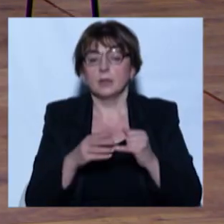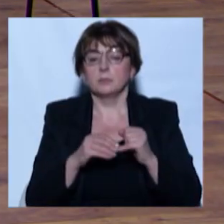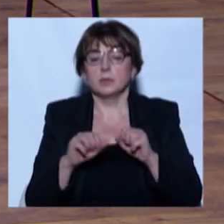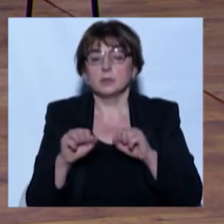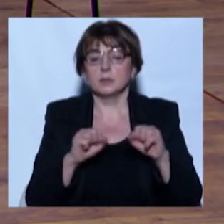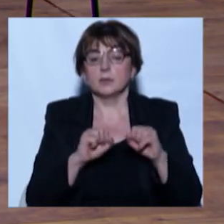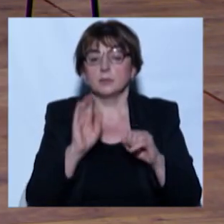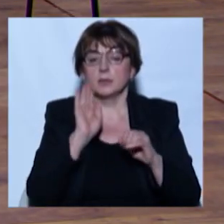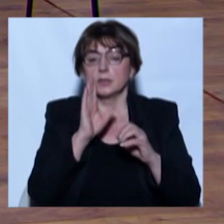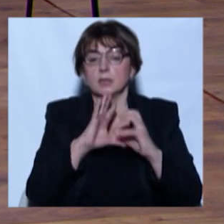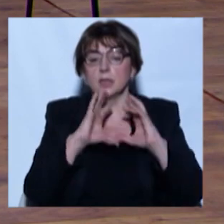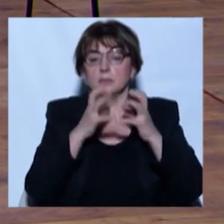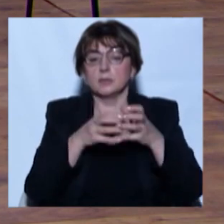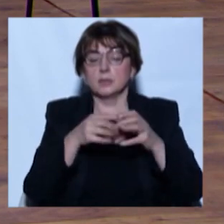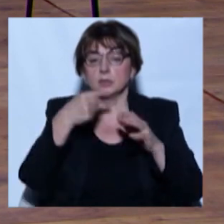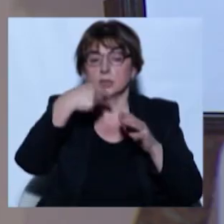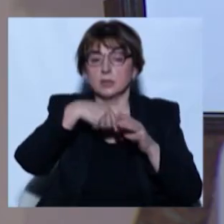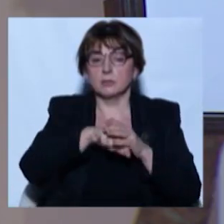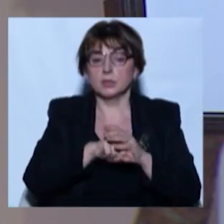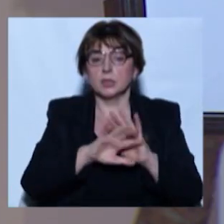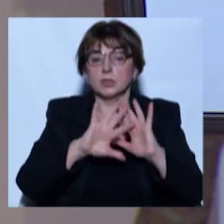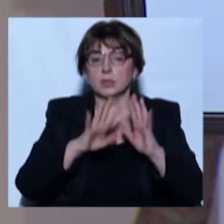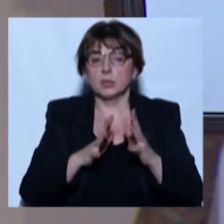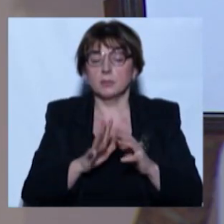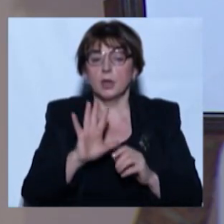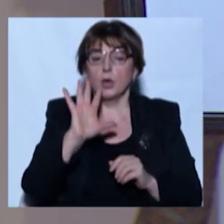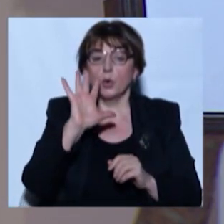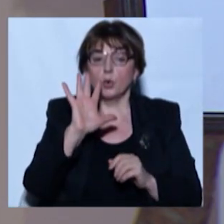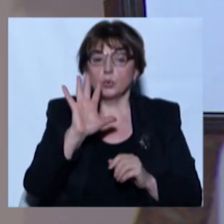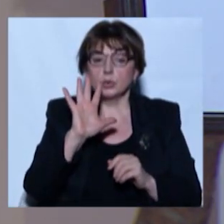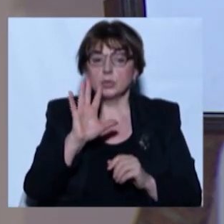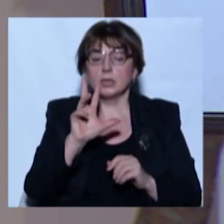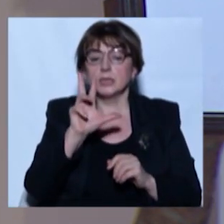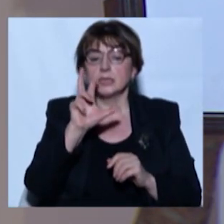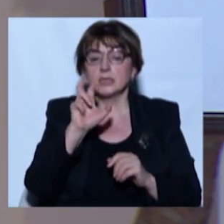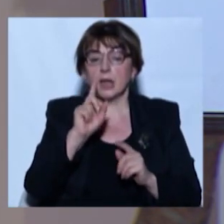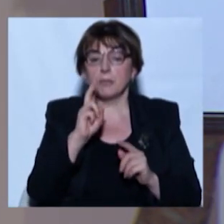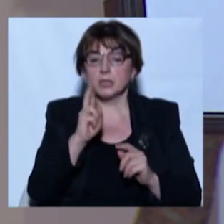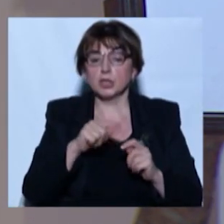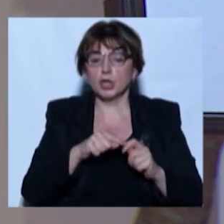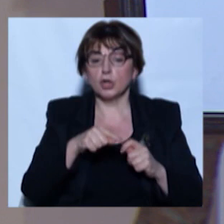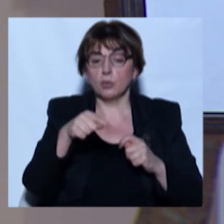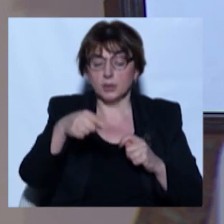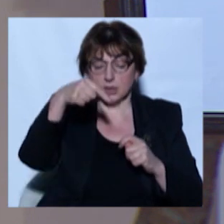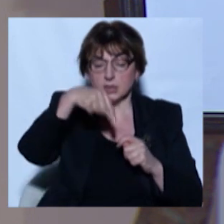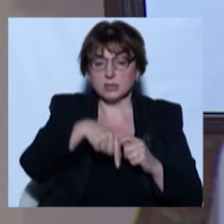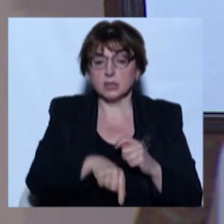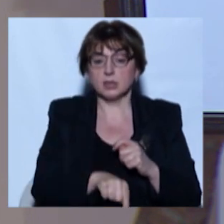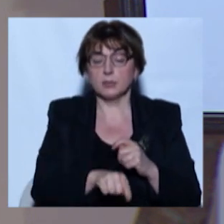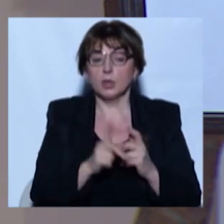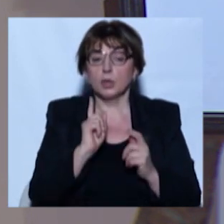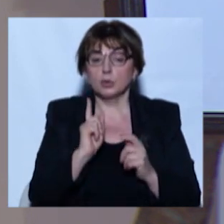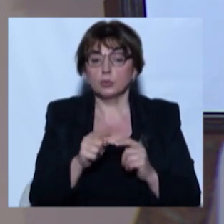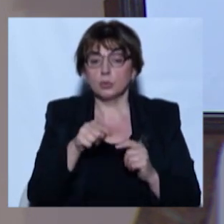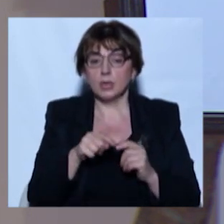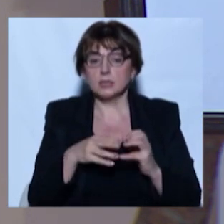მიწისძვრები დედამიწის სიღრმეში ძირითადად ხდება 5-დან 300 კილომეტრ სიღრმეში. თუ